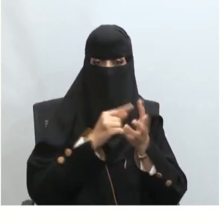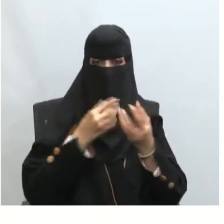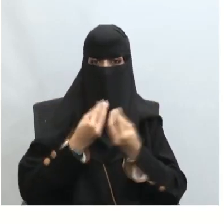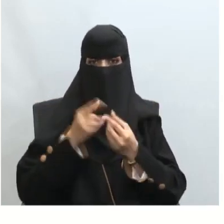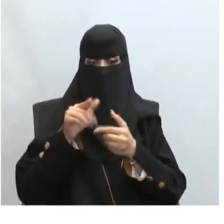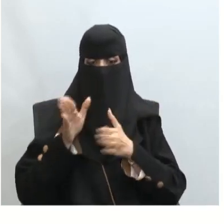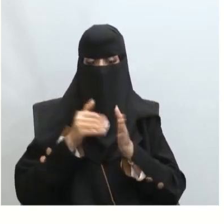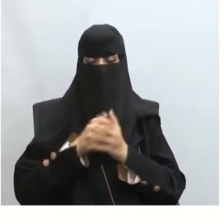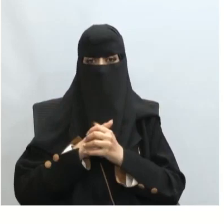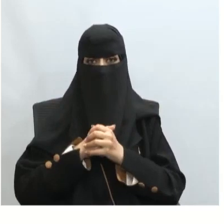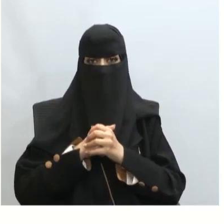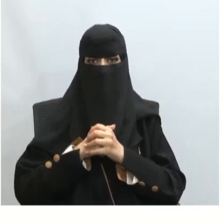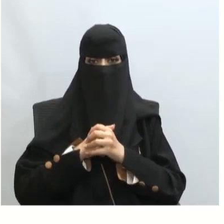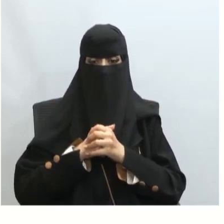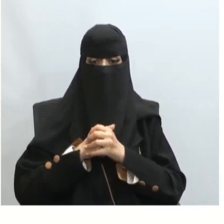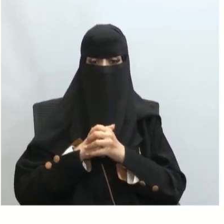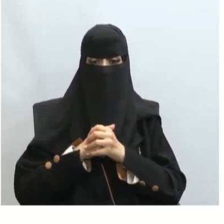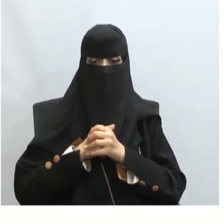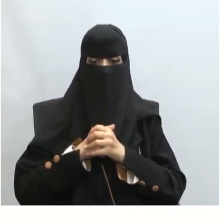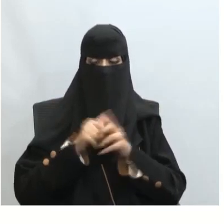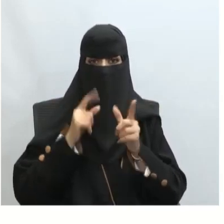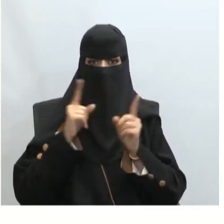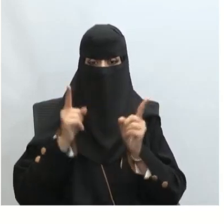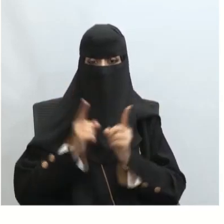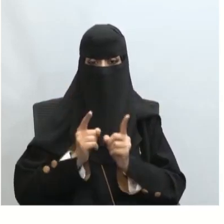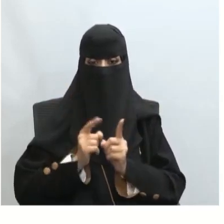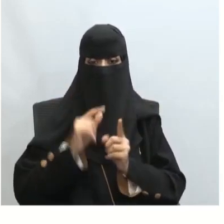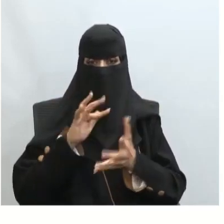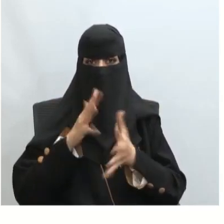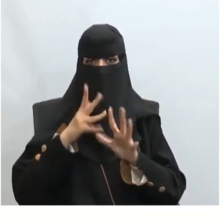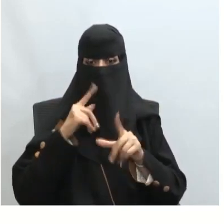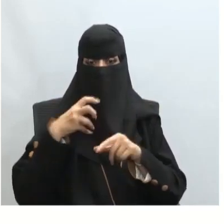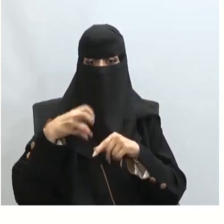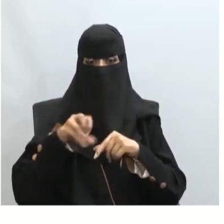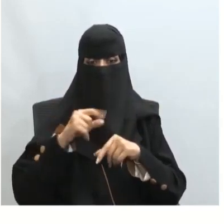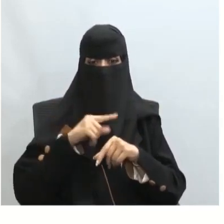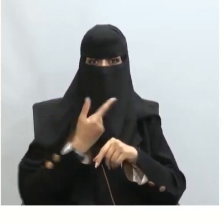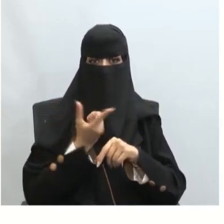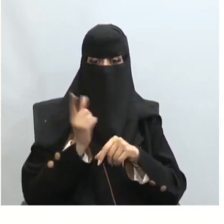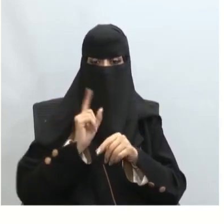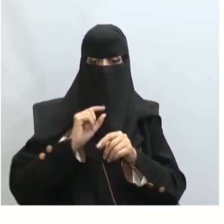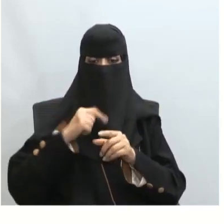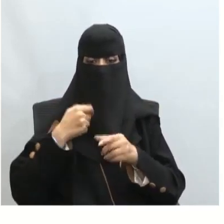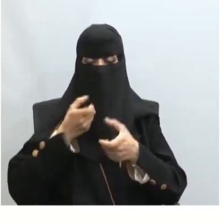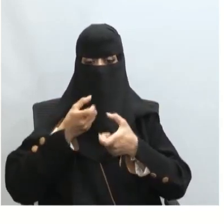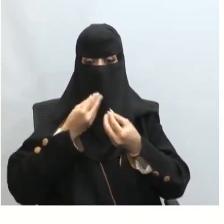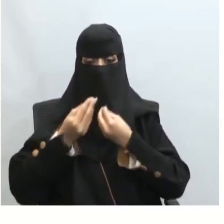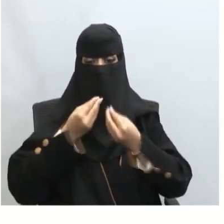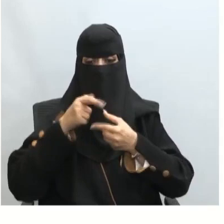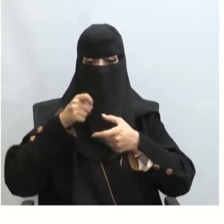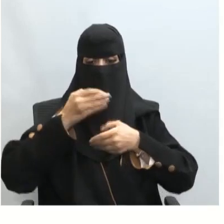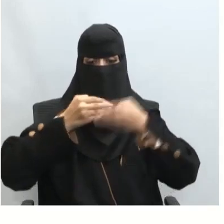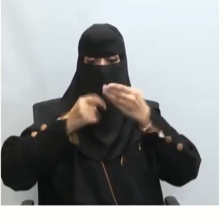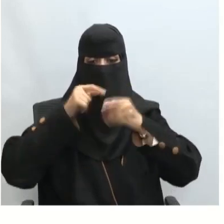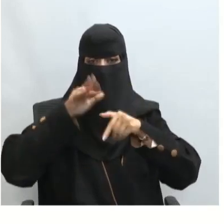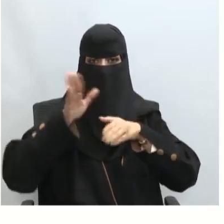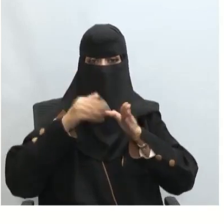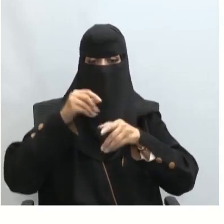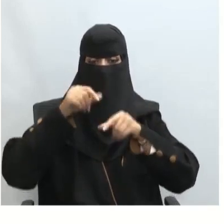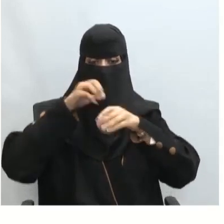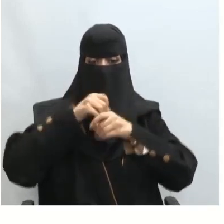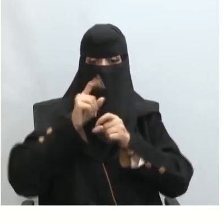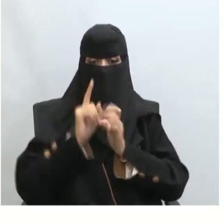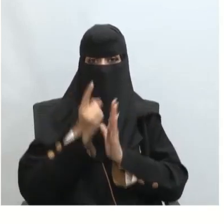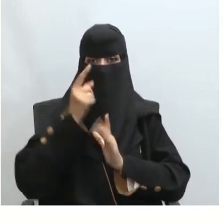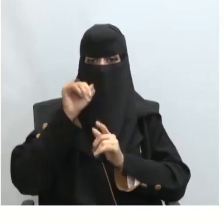الماء اذا الخلاصه يمكن تصنيف معظم التفاعلات المركبات العضويه